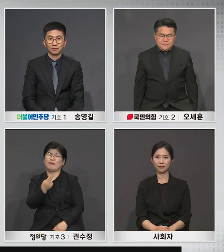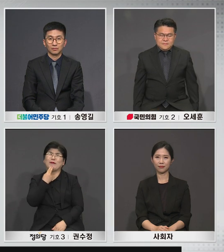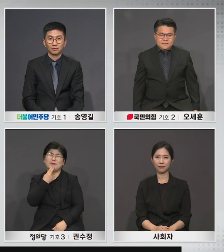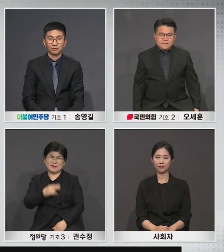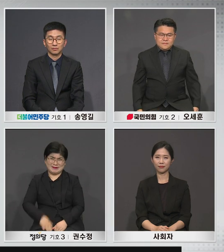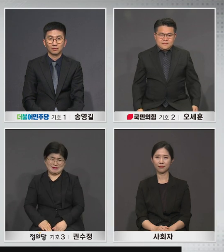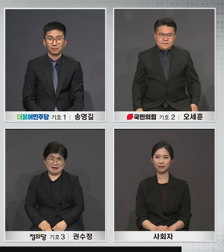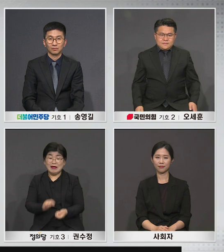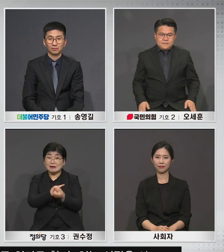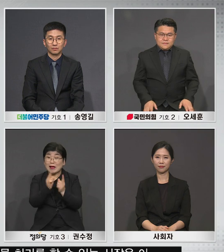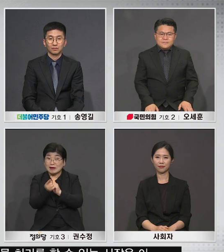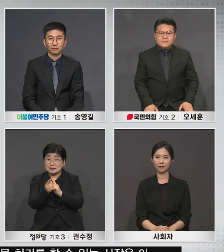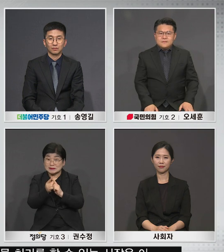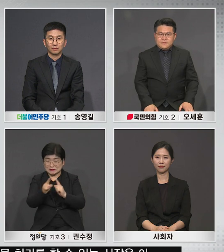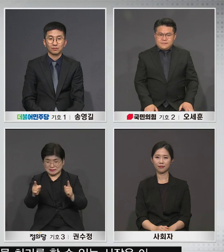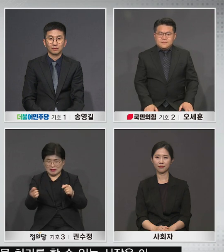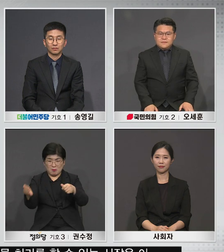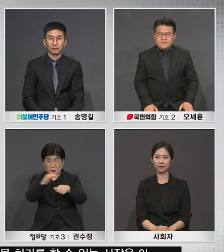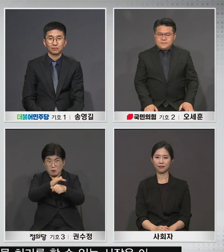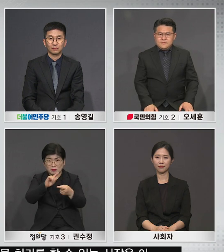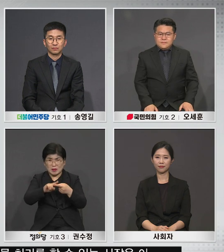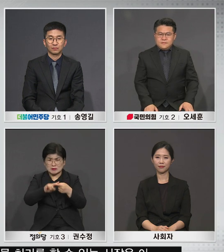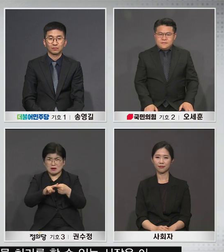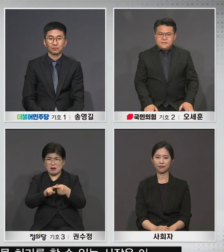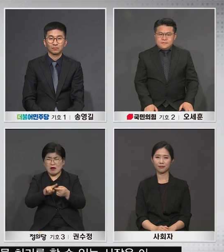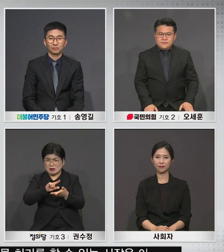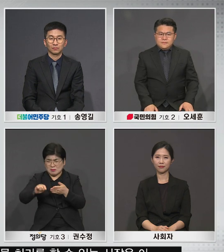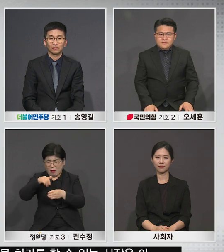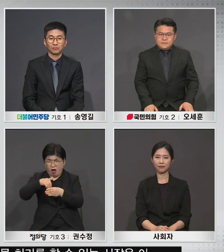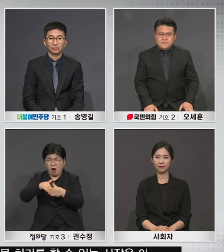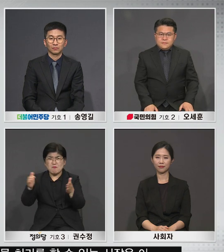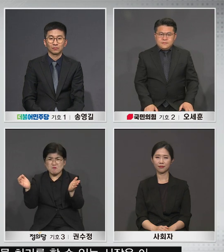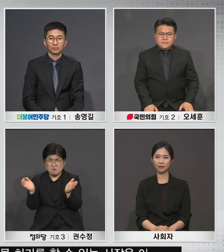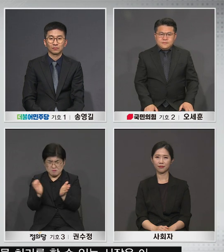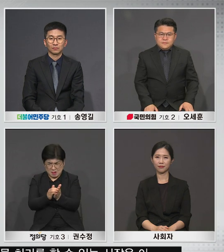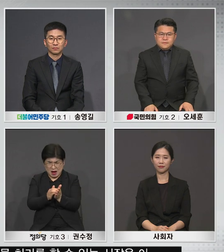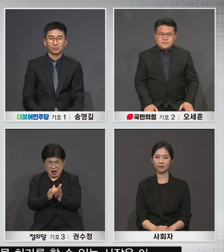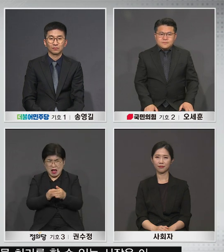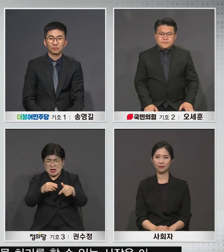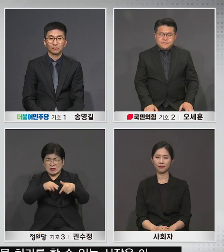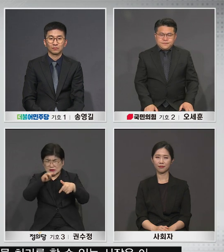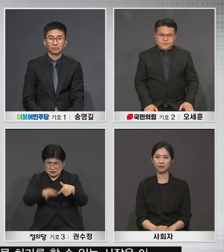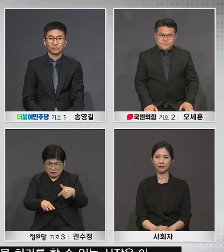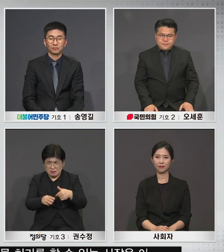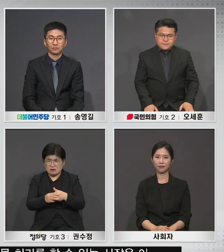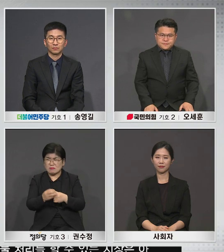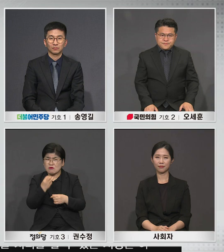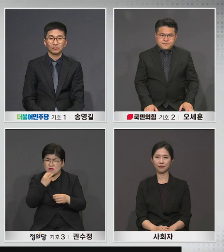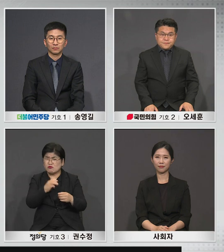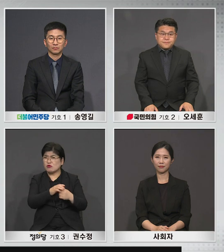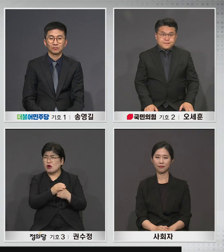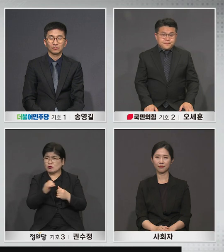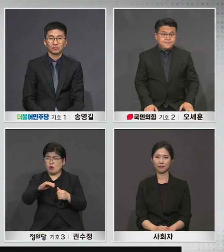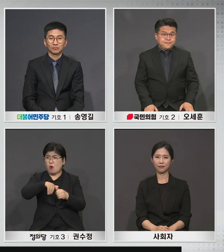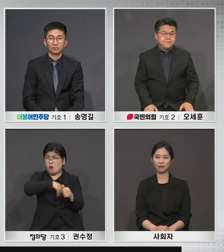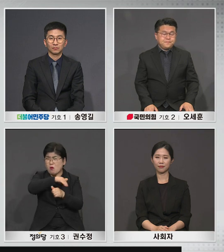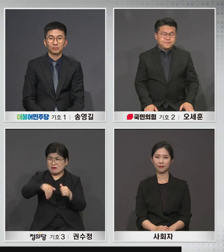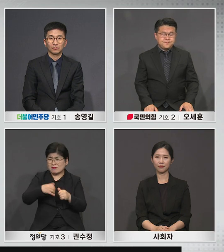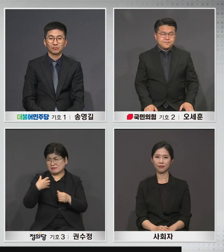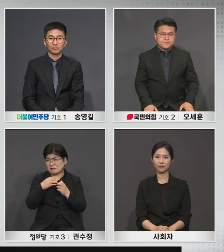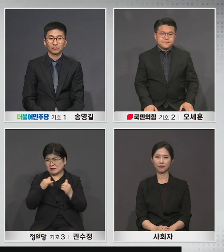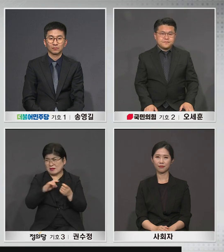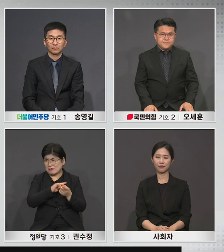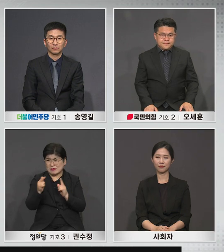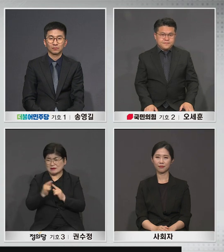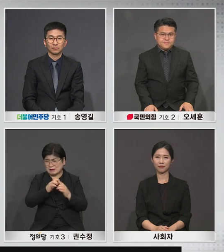관련해서는 지방선거가 끝나면 인천과 그리고 경기 그리고 환경부와 함께 사자협의처를 열어서 다시 개최를 해야 된다고 말씀을